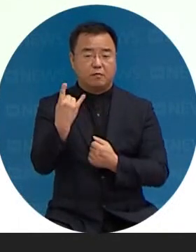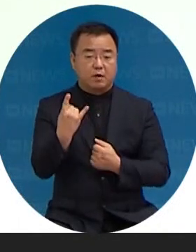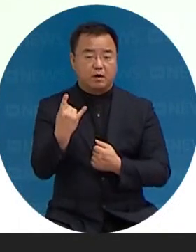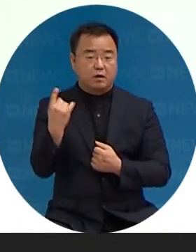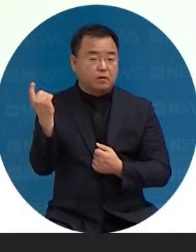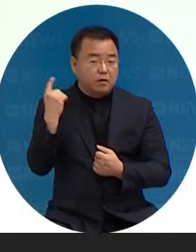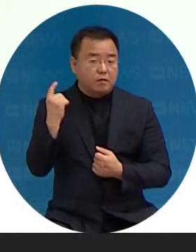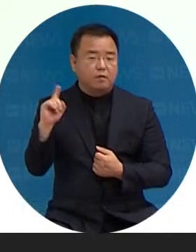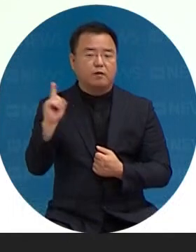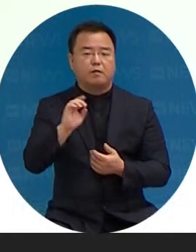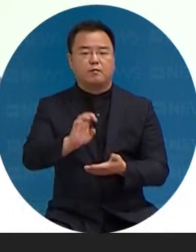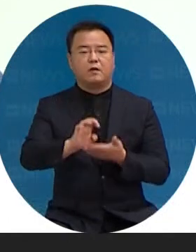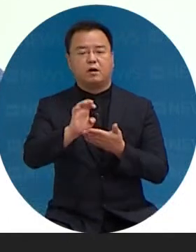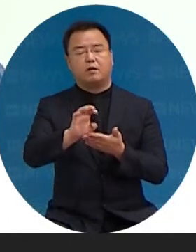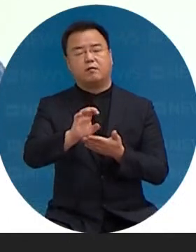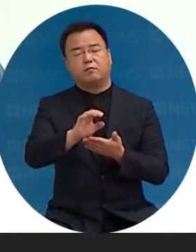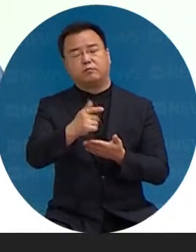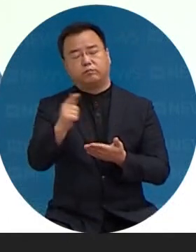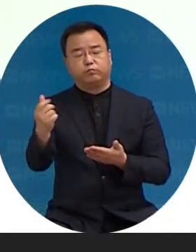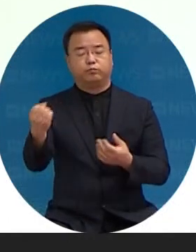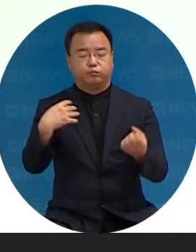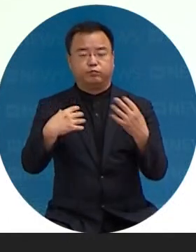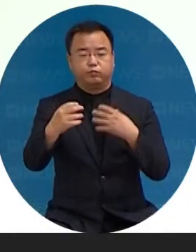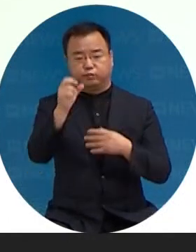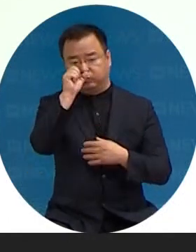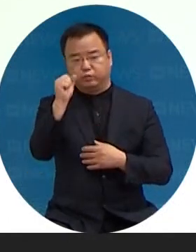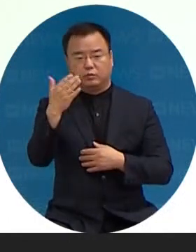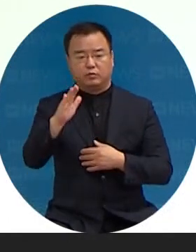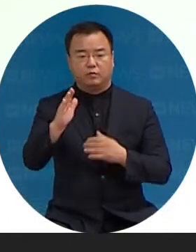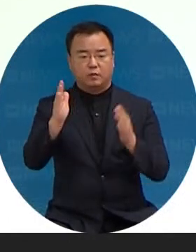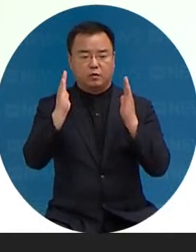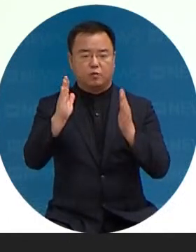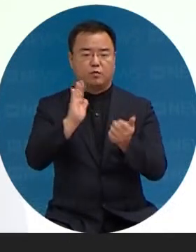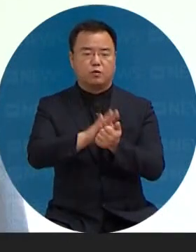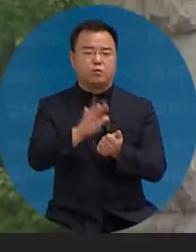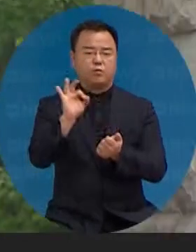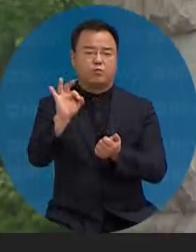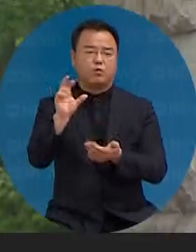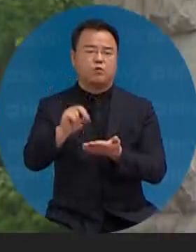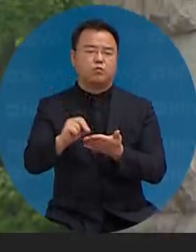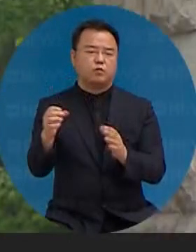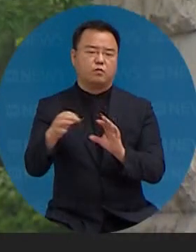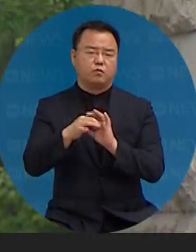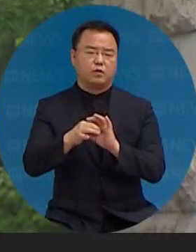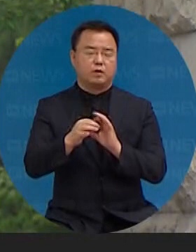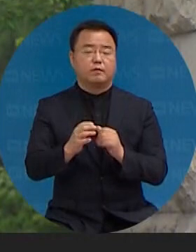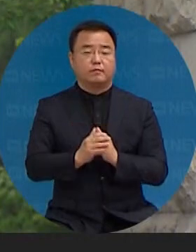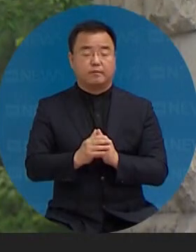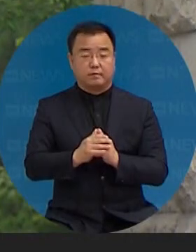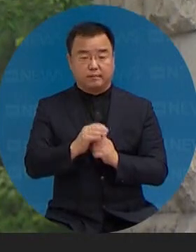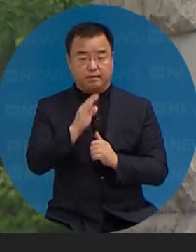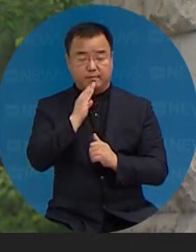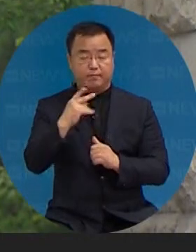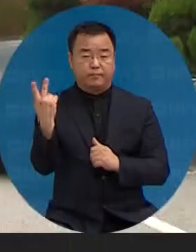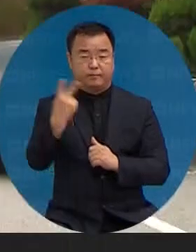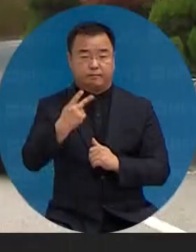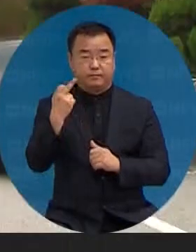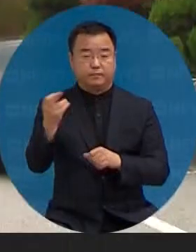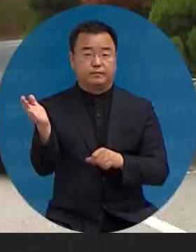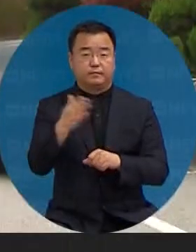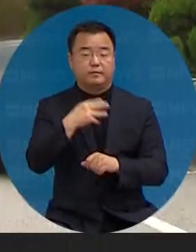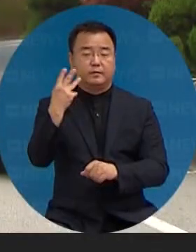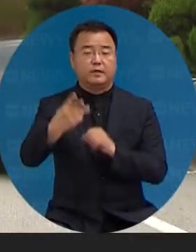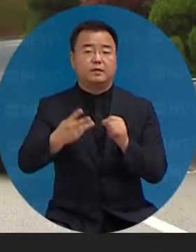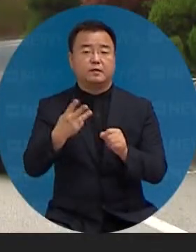시킨다고 되게 한다 다져 근데 어 자끄 문제가 그래요 시 재 지난 2012년부터